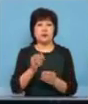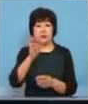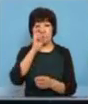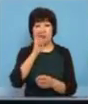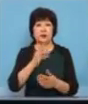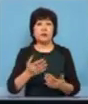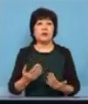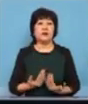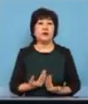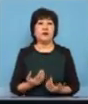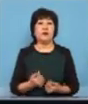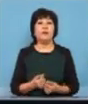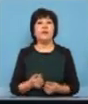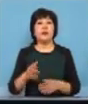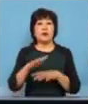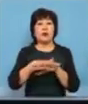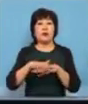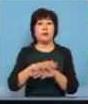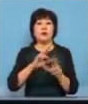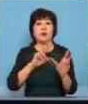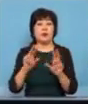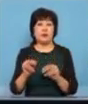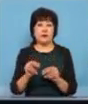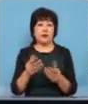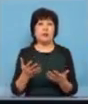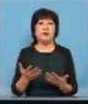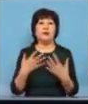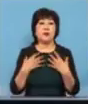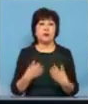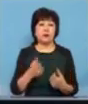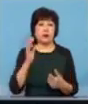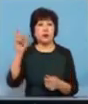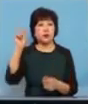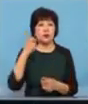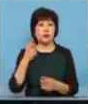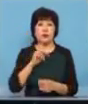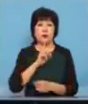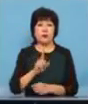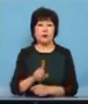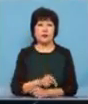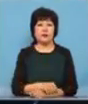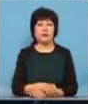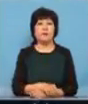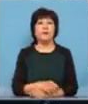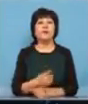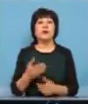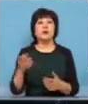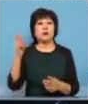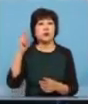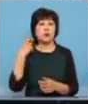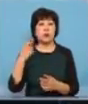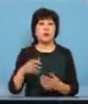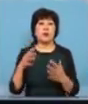өмір сүріп жатырмыз. Халқымыз аман болсын, еліміз көркейе берсін, соғыс болмасын. Айтып өтейік, бүгінде соғыс